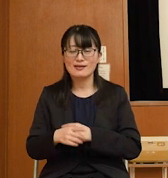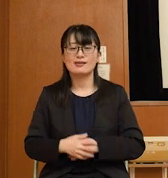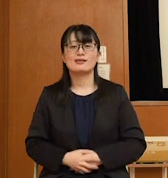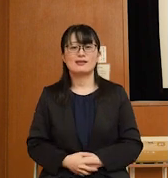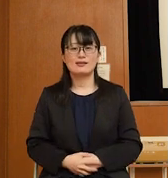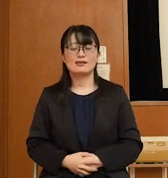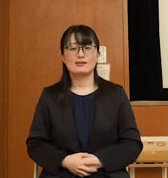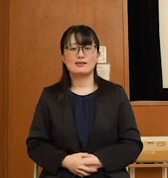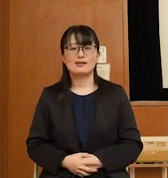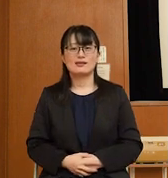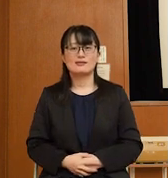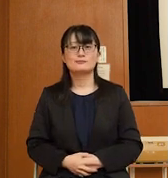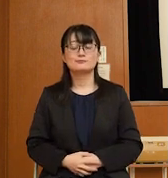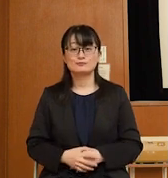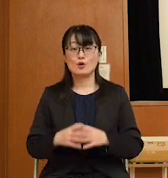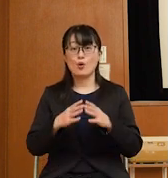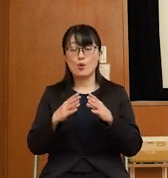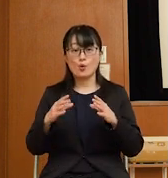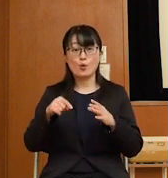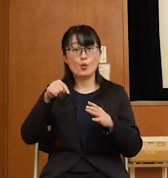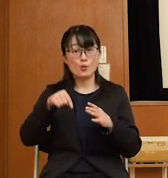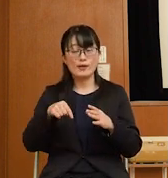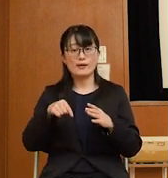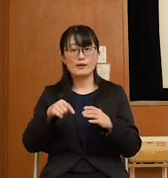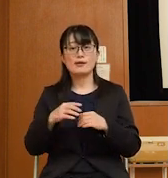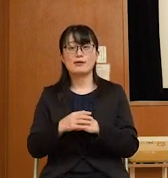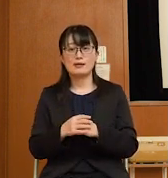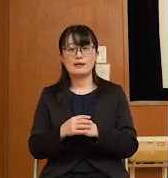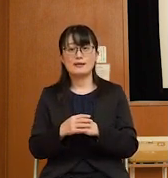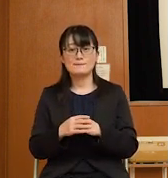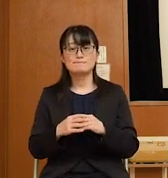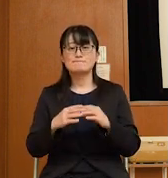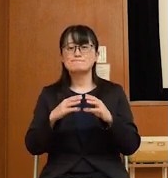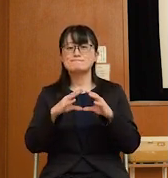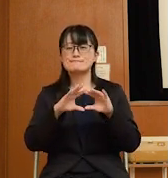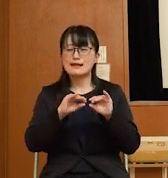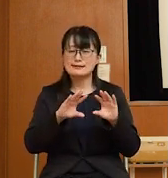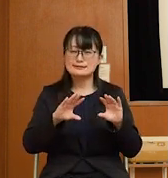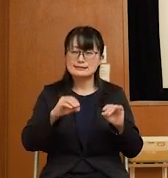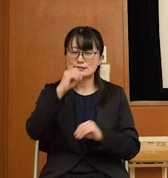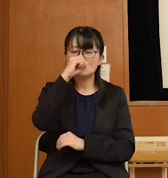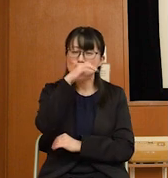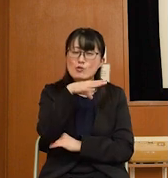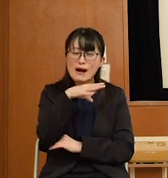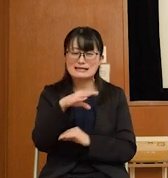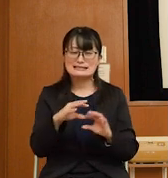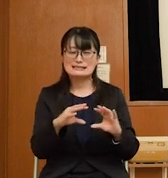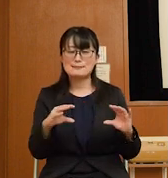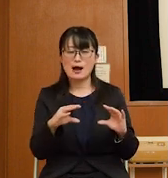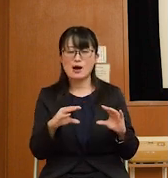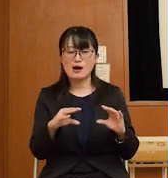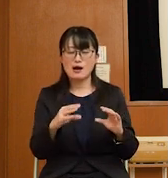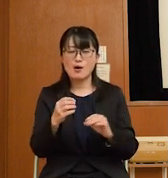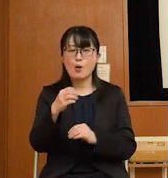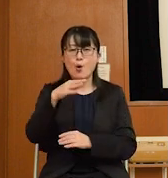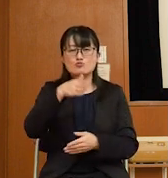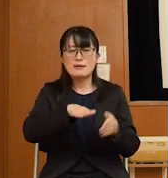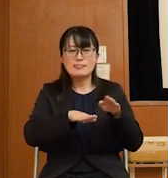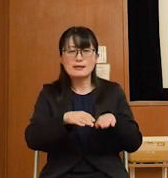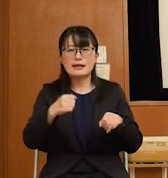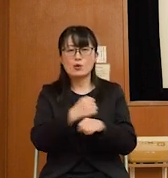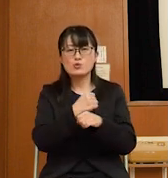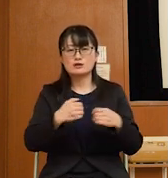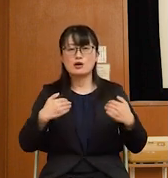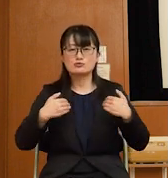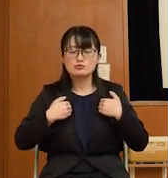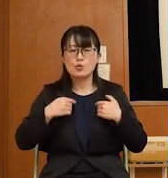大浦湾側には非常に大きな問題軟弱地盤を埋め立てて工事をしなければならないという問題がありますがこのヘのこ